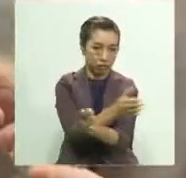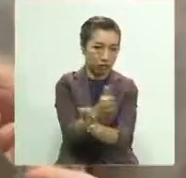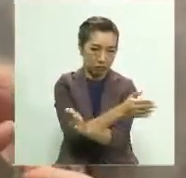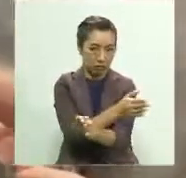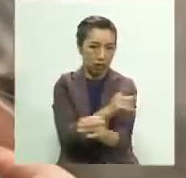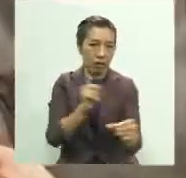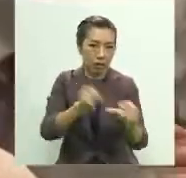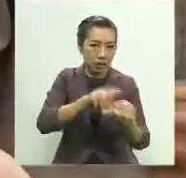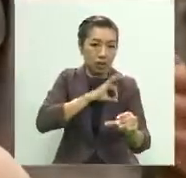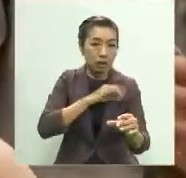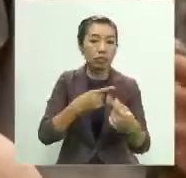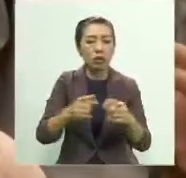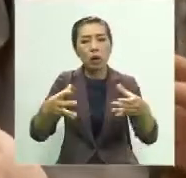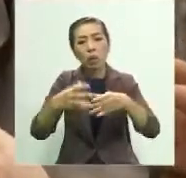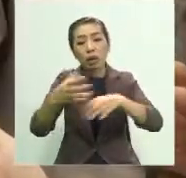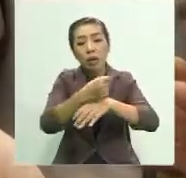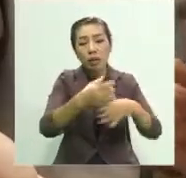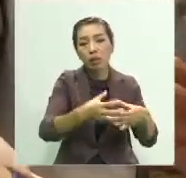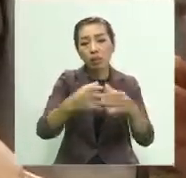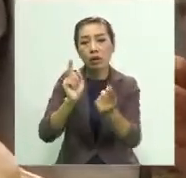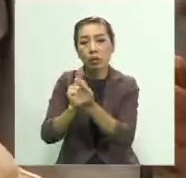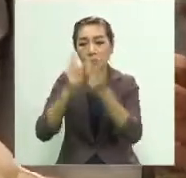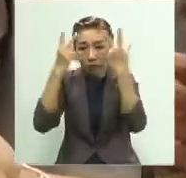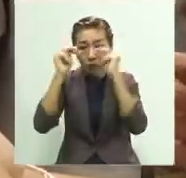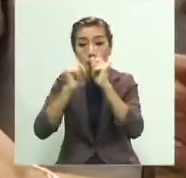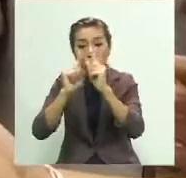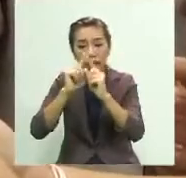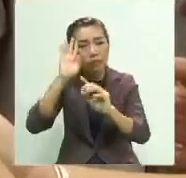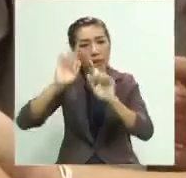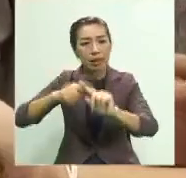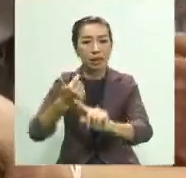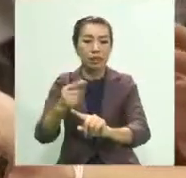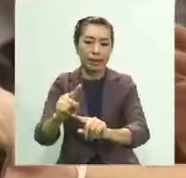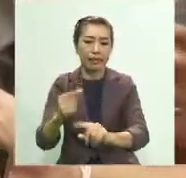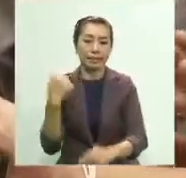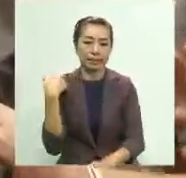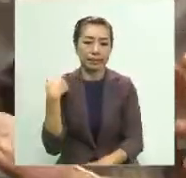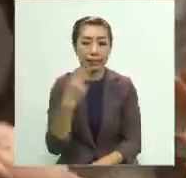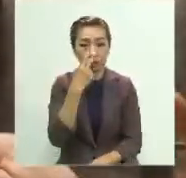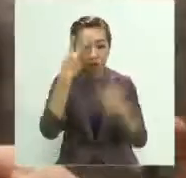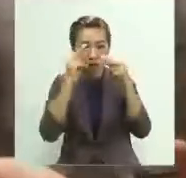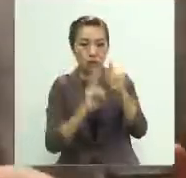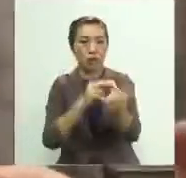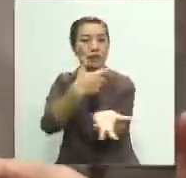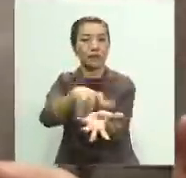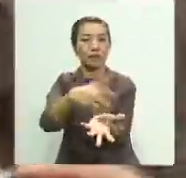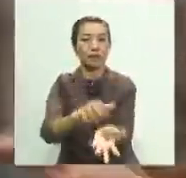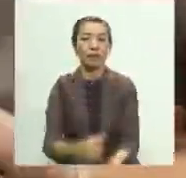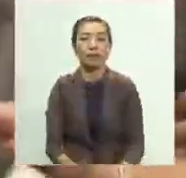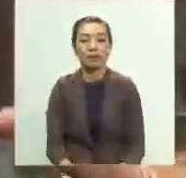องได้เข้าหารือกับนายกรัฐมนตรีก็คาดว่าจะเกิดขึ้นภายในเดือนพฤศจิกายนนี้เช่นกันค่ะไปฟังเสียงรองนายกรัฐมนตรีกัน